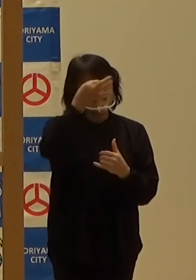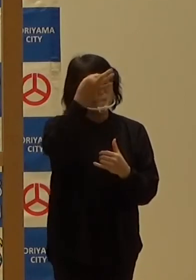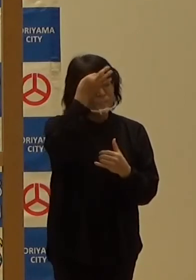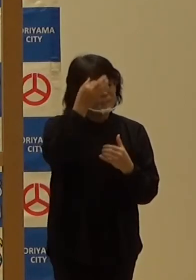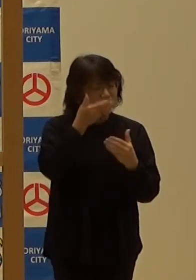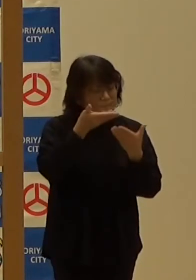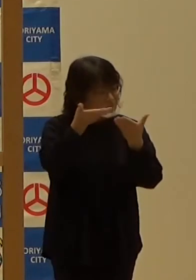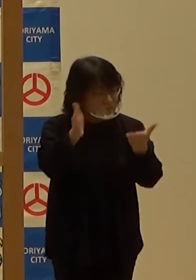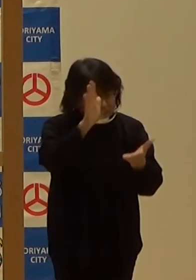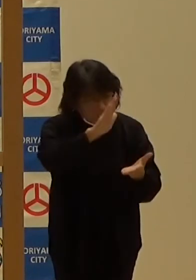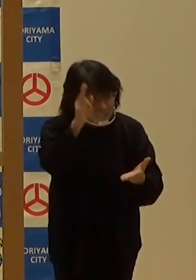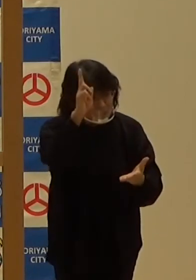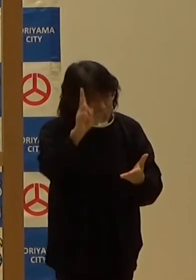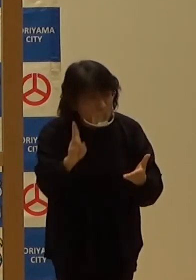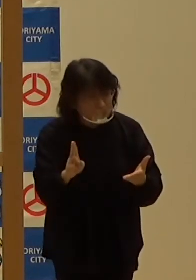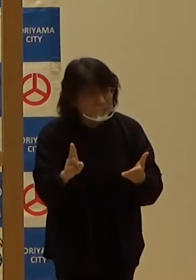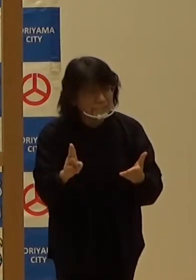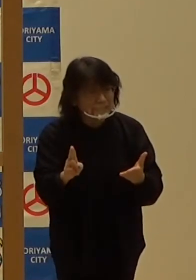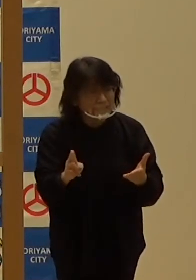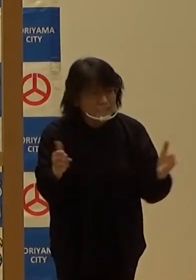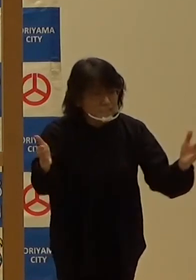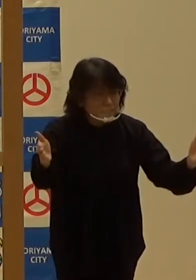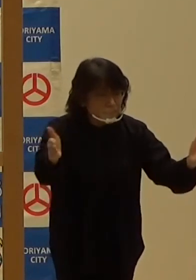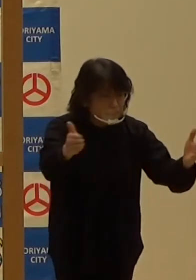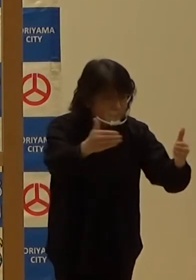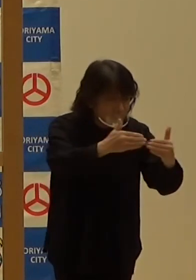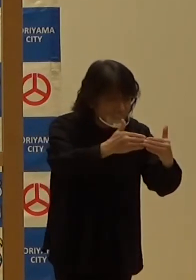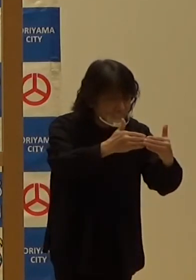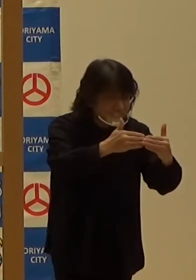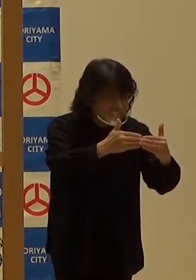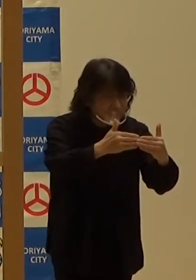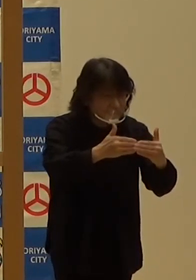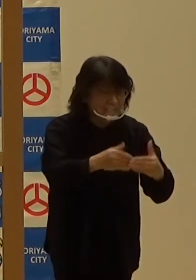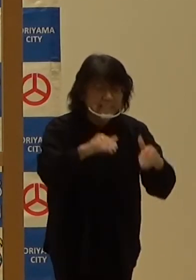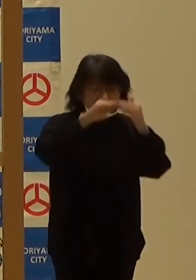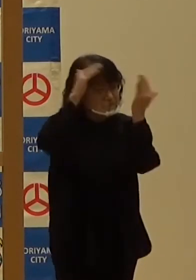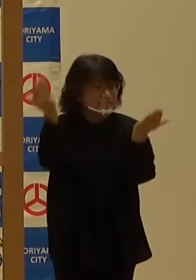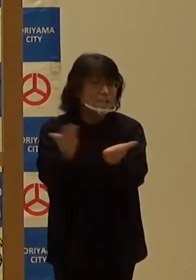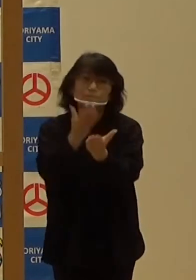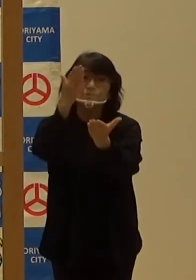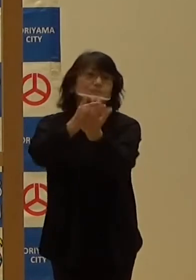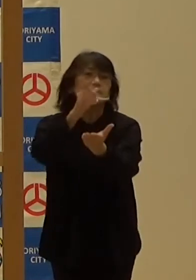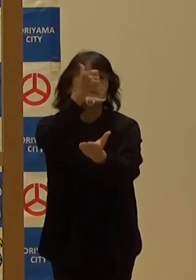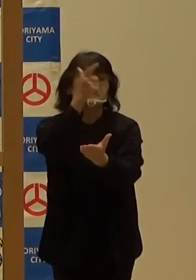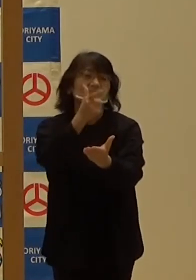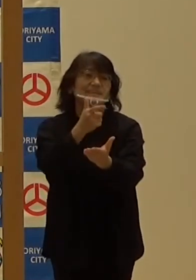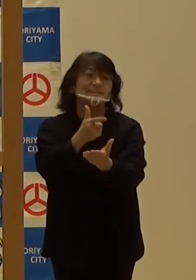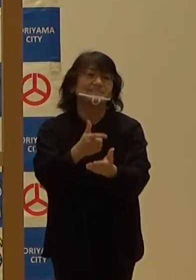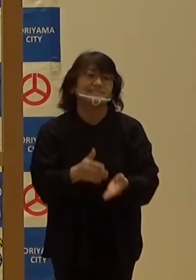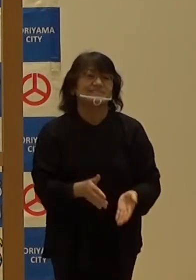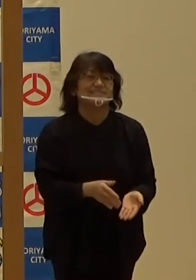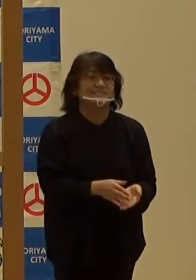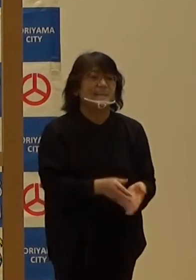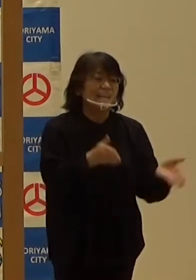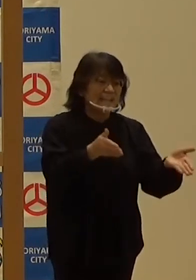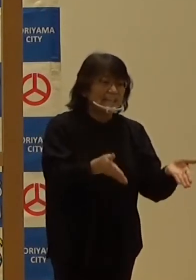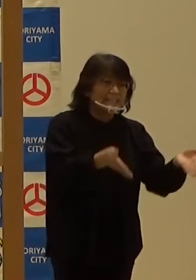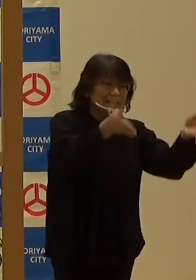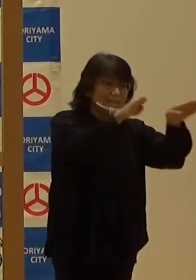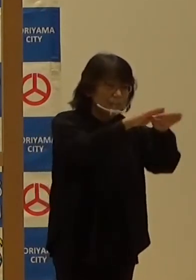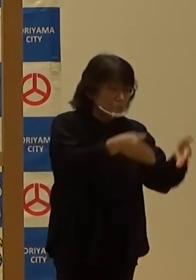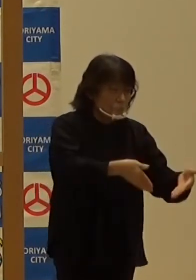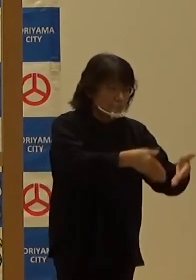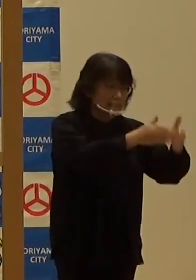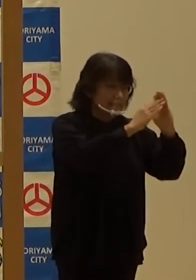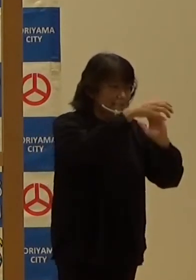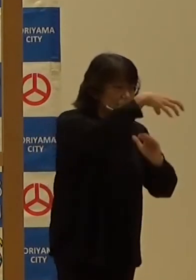しいんですけど、とりあえずある程度、全部公園を中止するわけではなくて、建物を建てる位置とかそういうところはちょっ